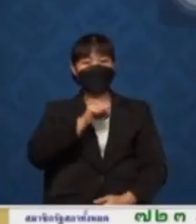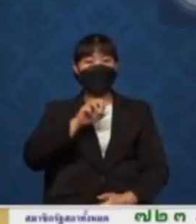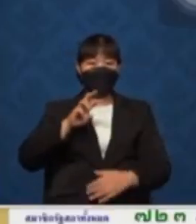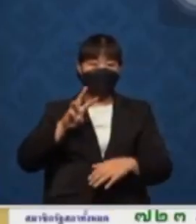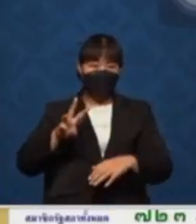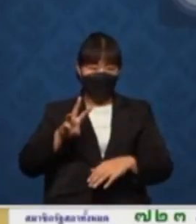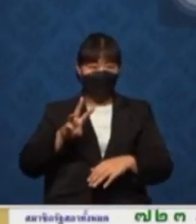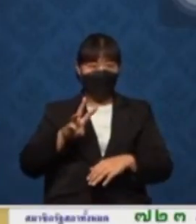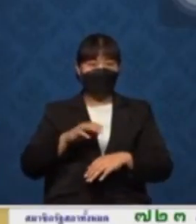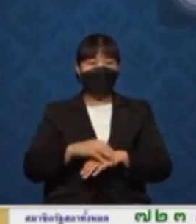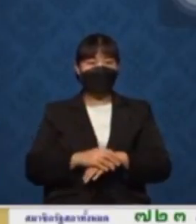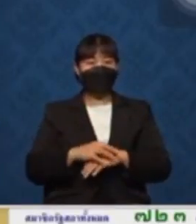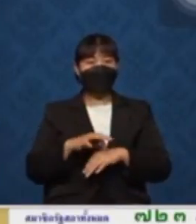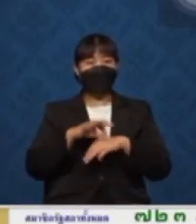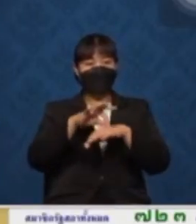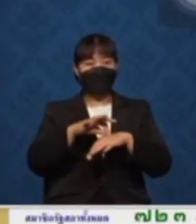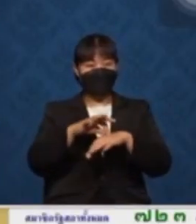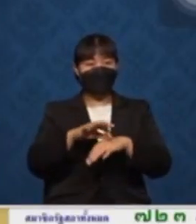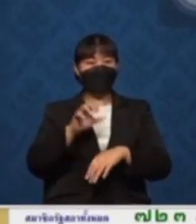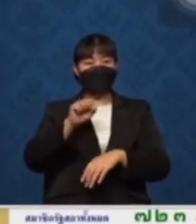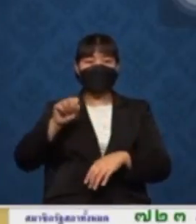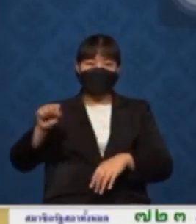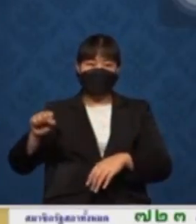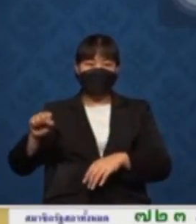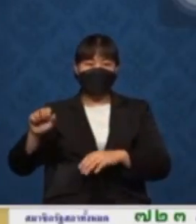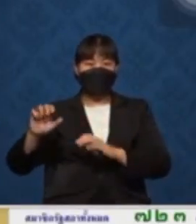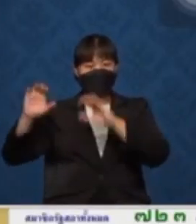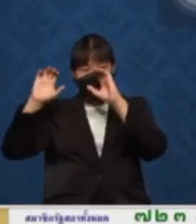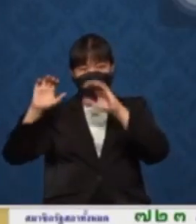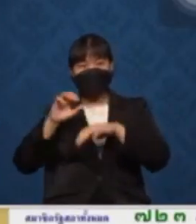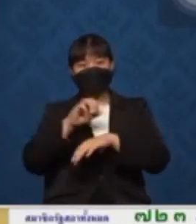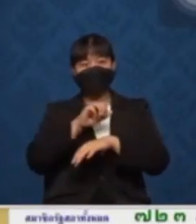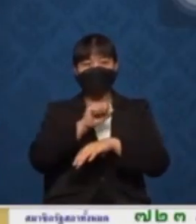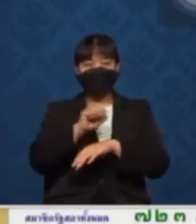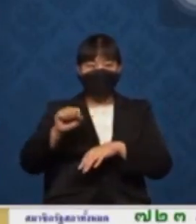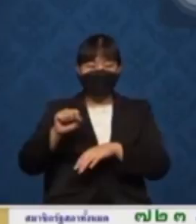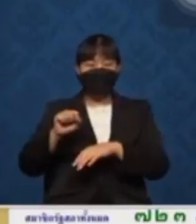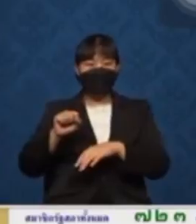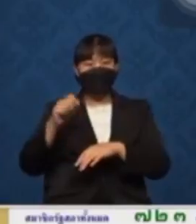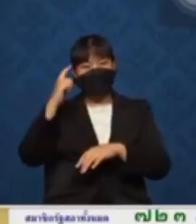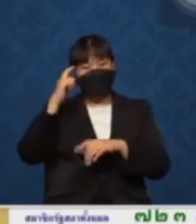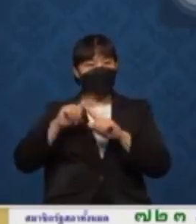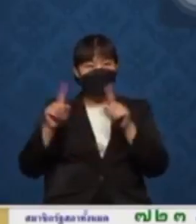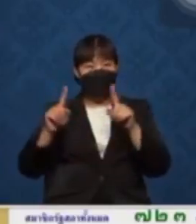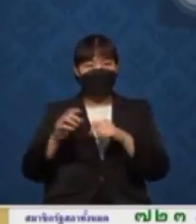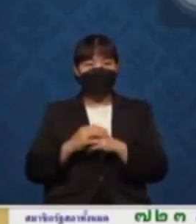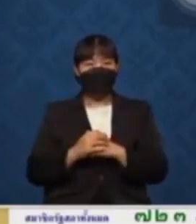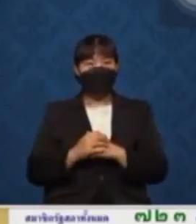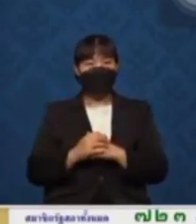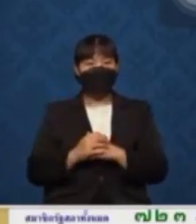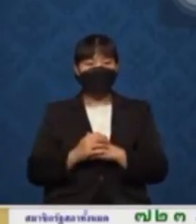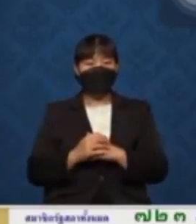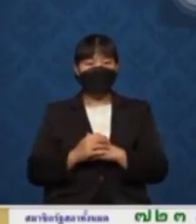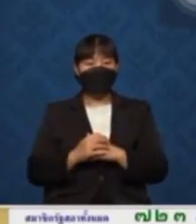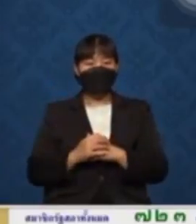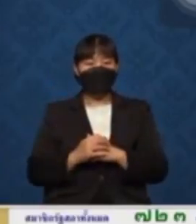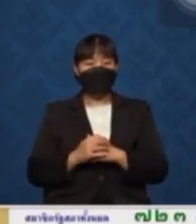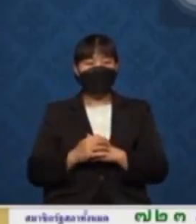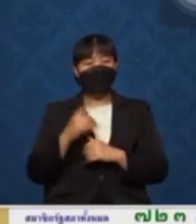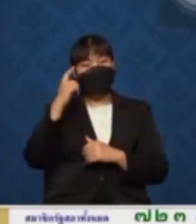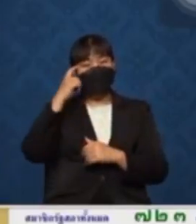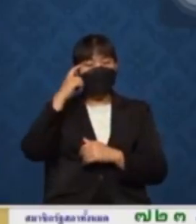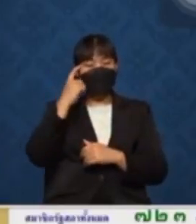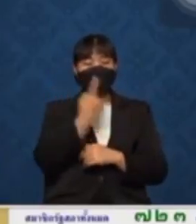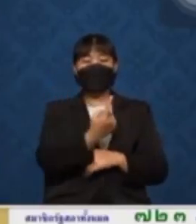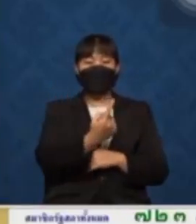ภาในการทวงดุลรัฐบาลคือตอนที่ส.ส.ฝ่ายรัฐบาลและส.ส.ฝ่ายค้านร่วมกันเสนอให้ตัดอำนาจของท่านในการเลือกนายกโดยสรุป